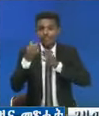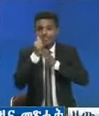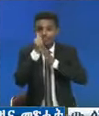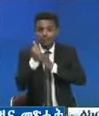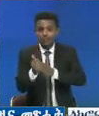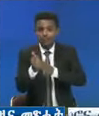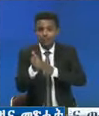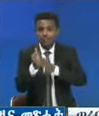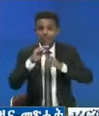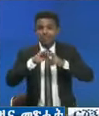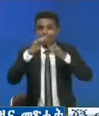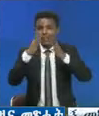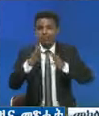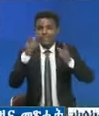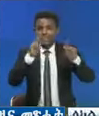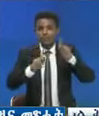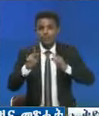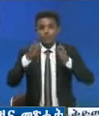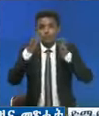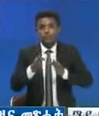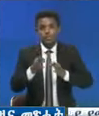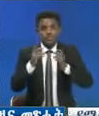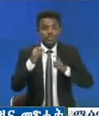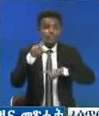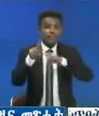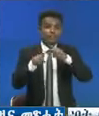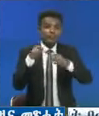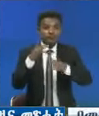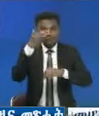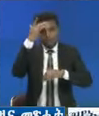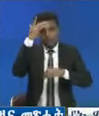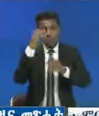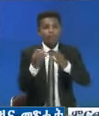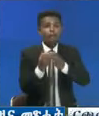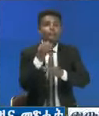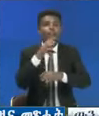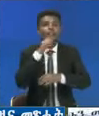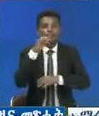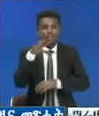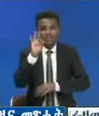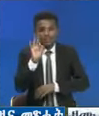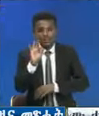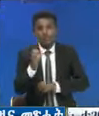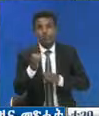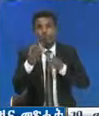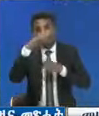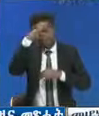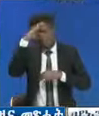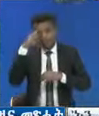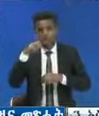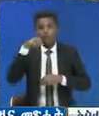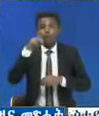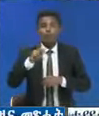የባለሙያ የህዝቡ ቁርጠኝነት ይጠይቃል። አሁን የምናያት ነገር ዝም ብላ ለምታልም የተገኘችው በጣም ብዙ ነገር የተደከመበት ነው። የደቡብ ወሎ ዞን